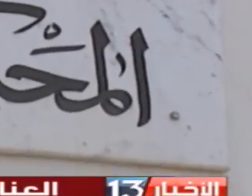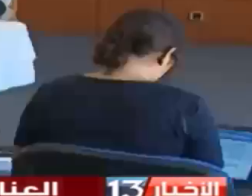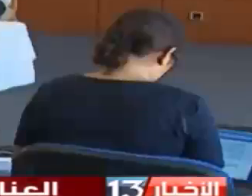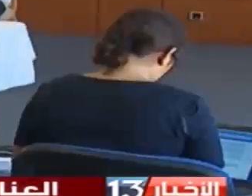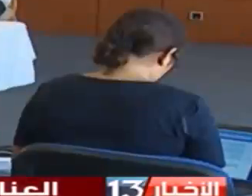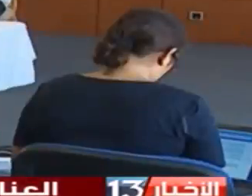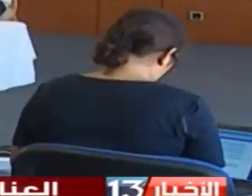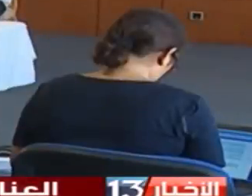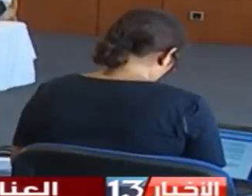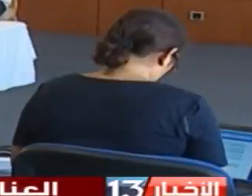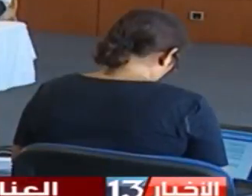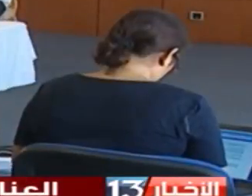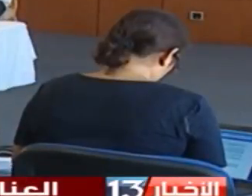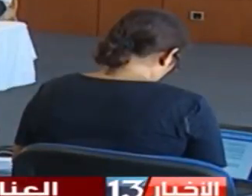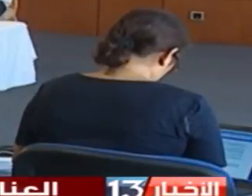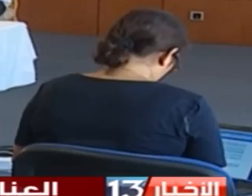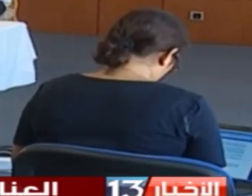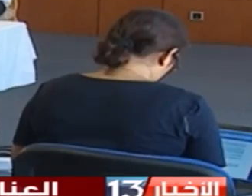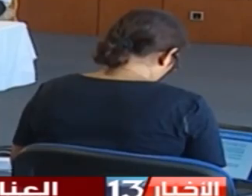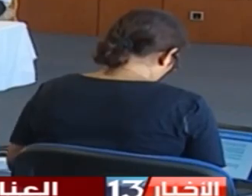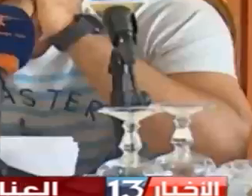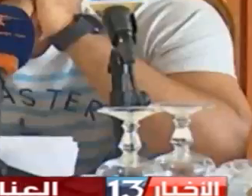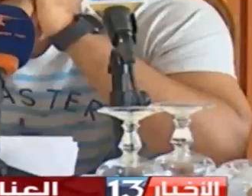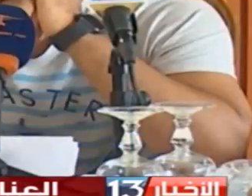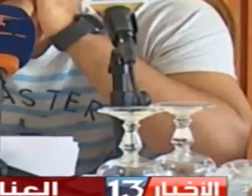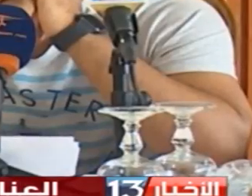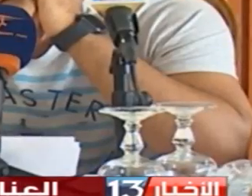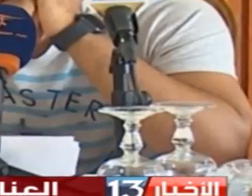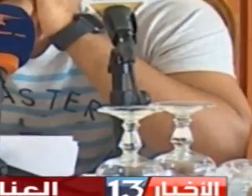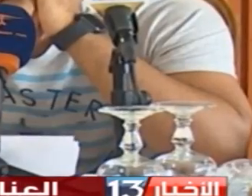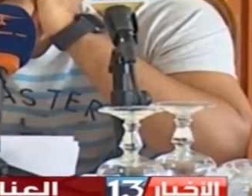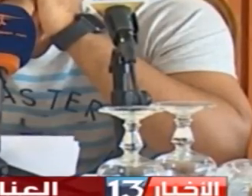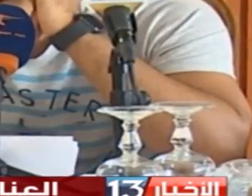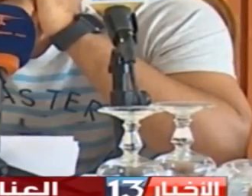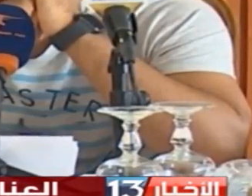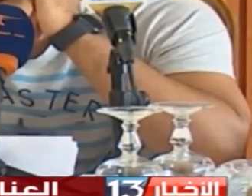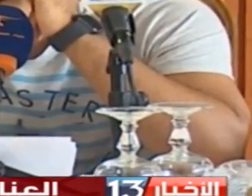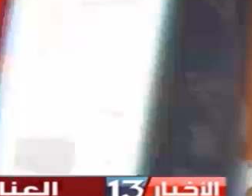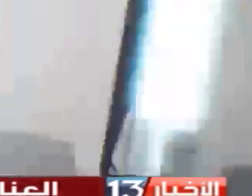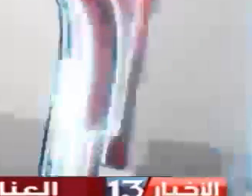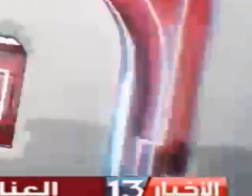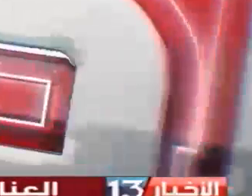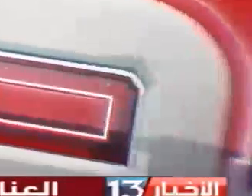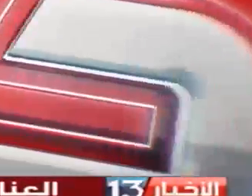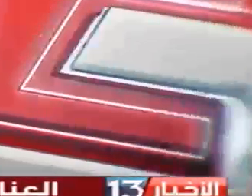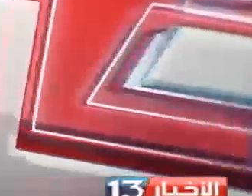ومنظمه ان ايا كان جمله من الخروقات في الحمله التشريعيه في